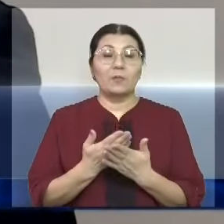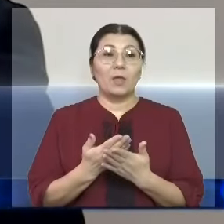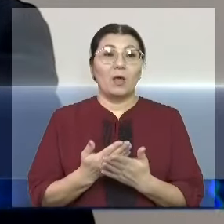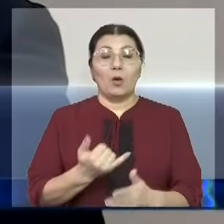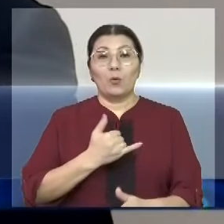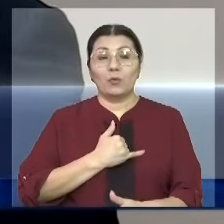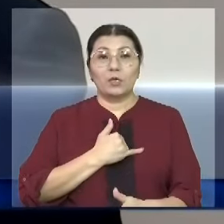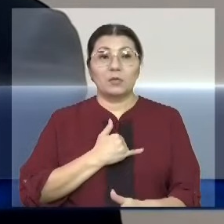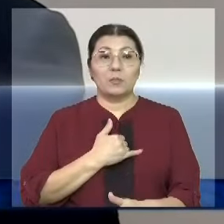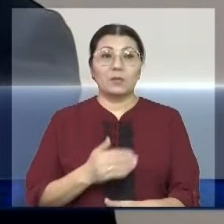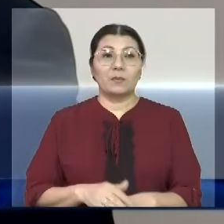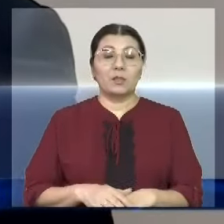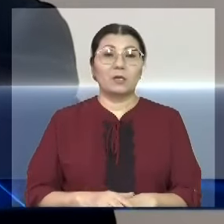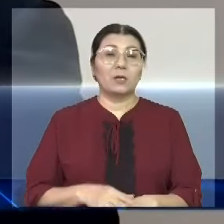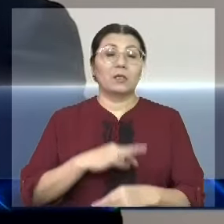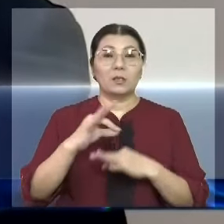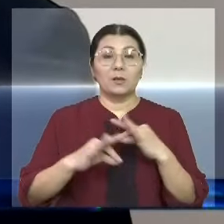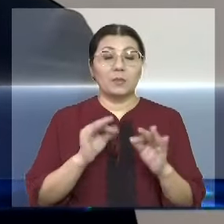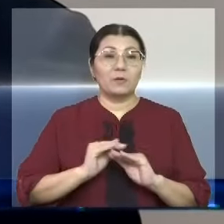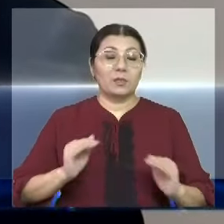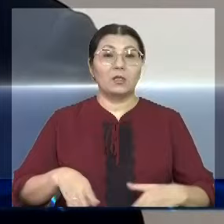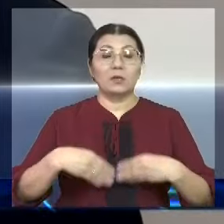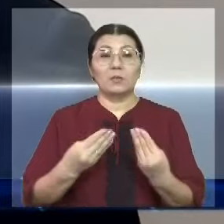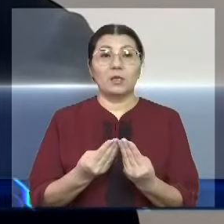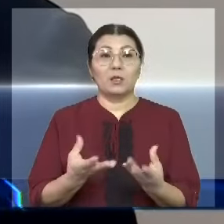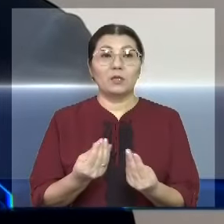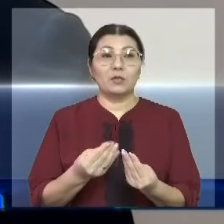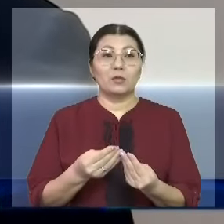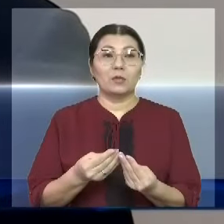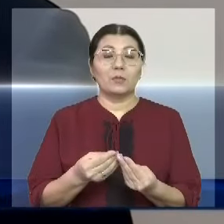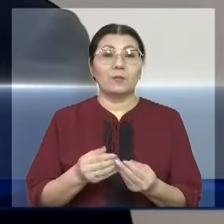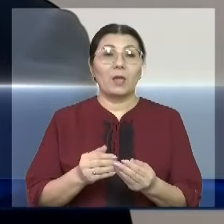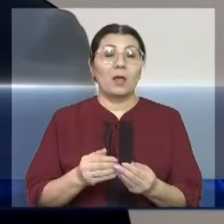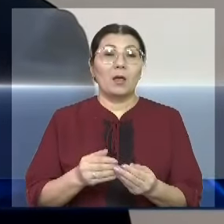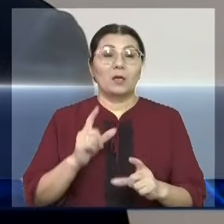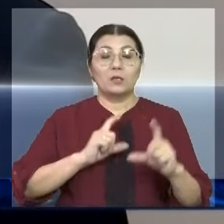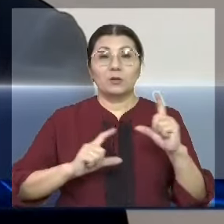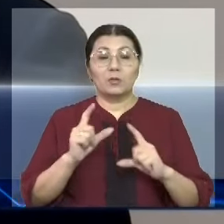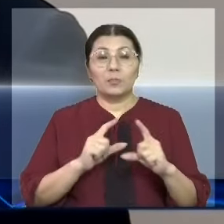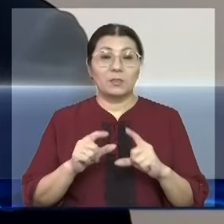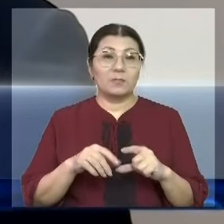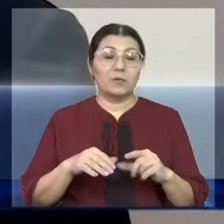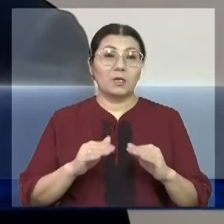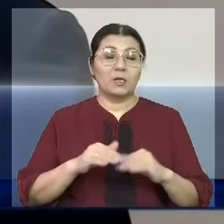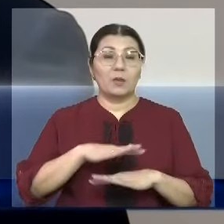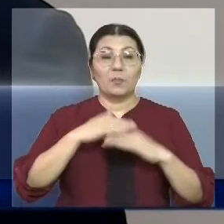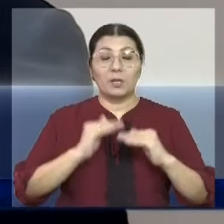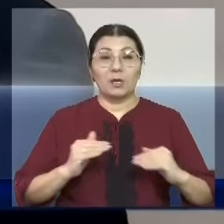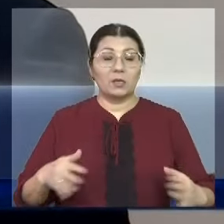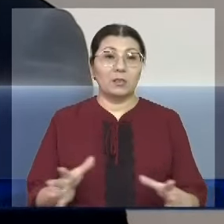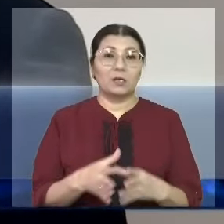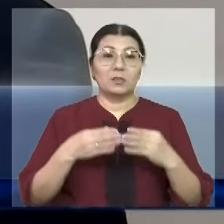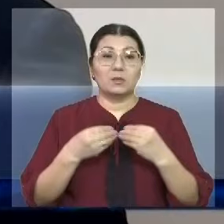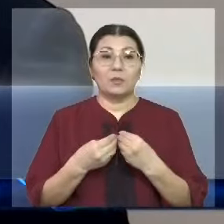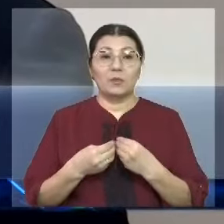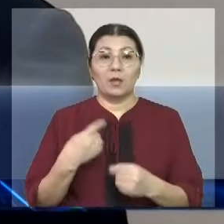нас сироты полу сироты или же студенты из социально Ух слоев из семей таких